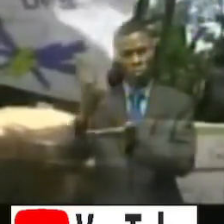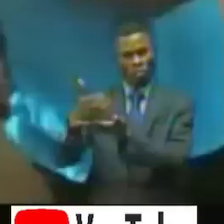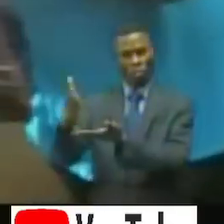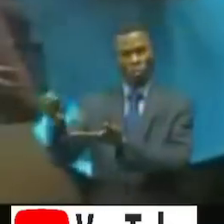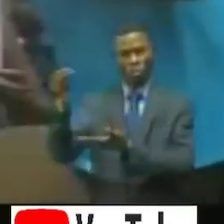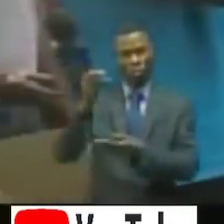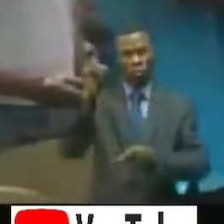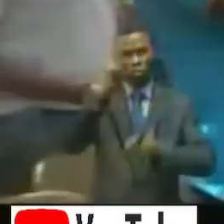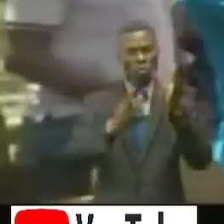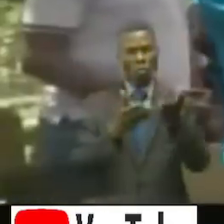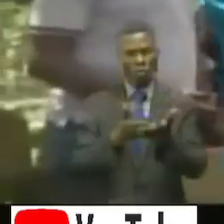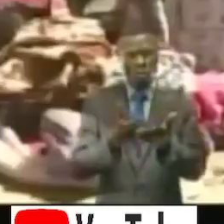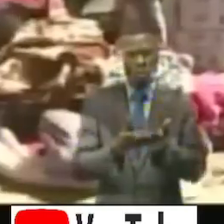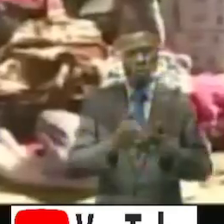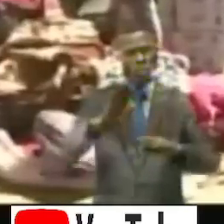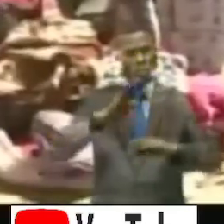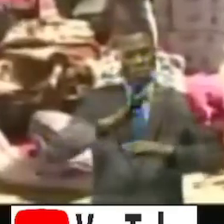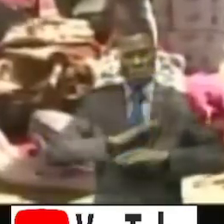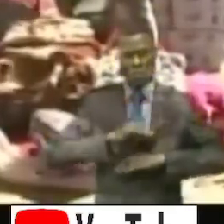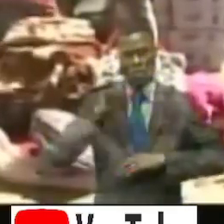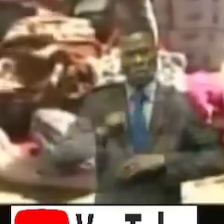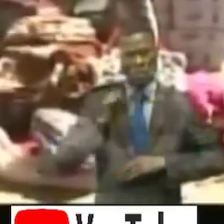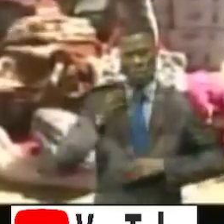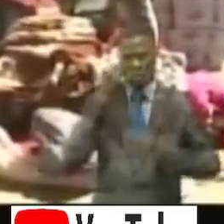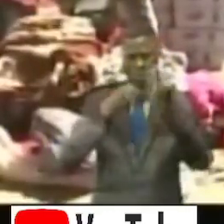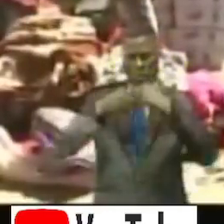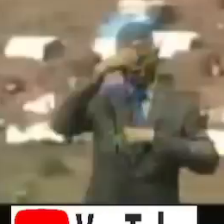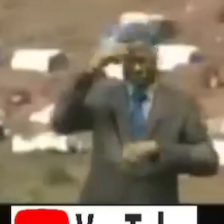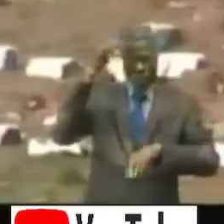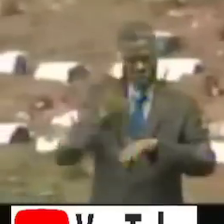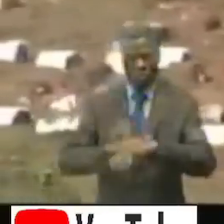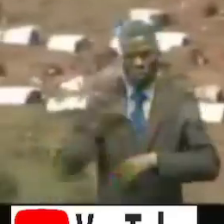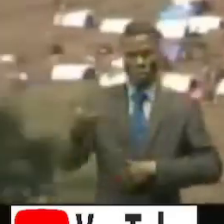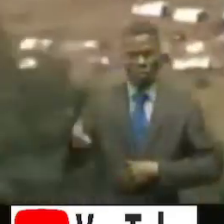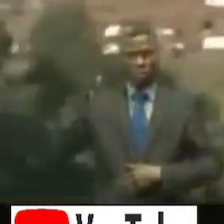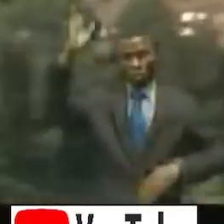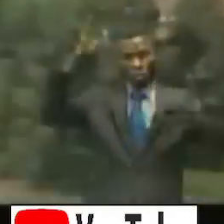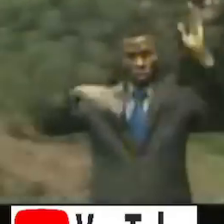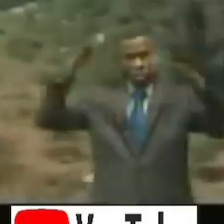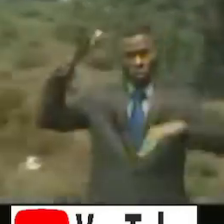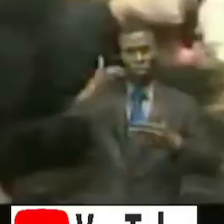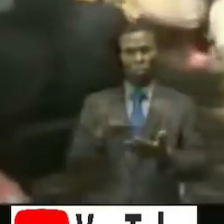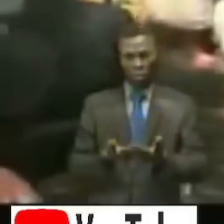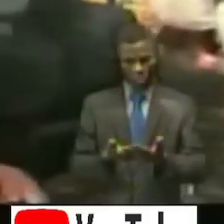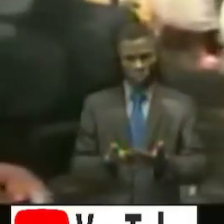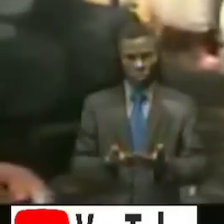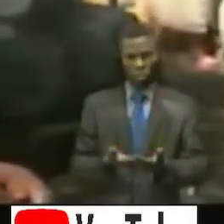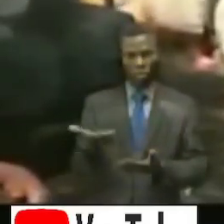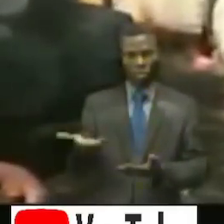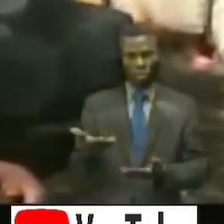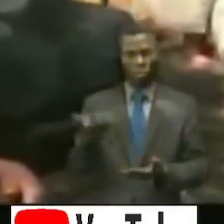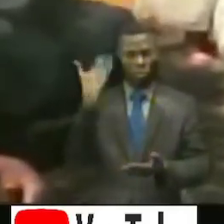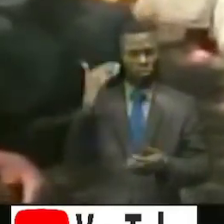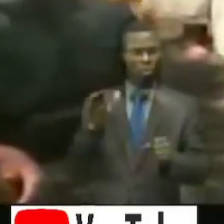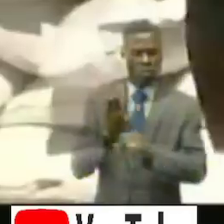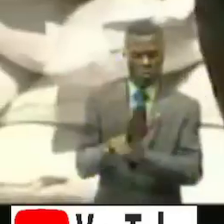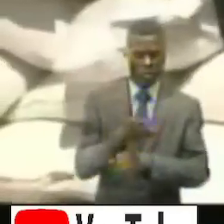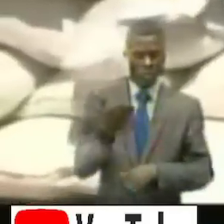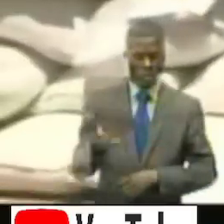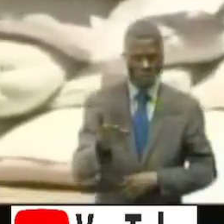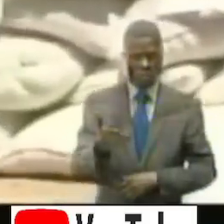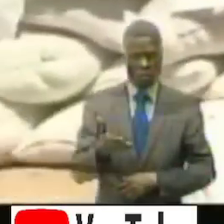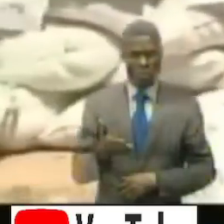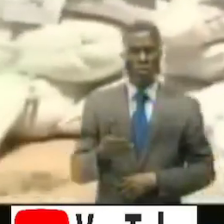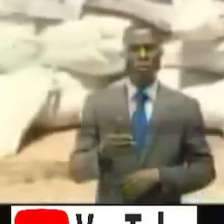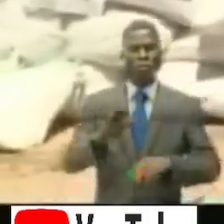cette population pour soulager tant soit peu la misère endurée à la suite de cette catastrophe naturelle dévastatrice. Et cela